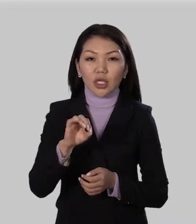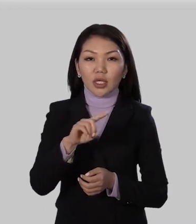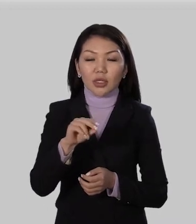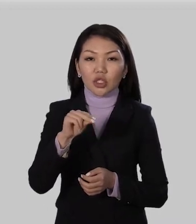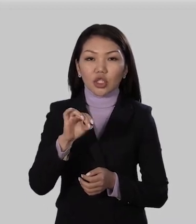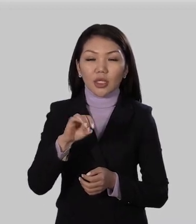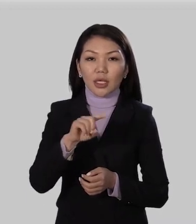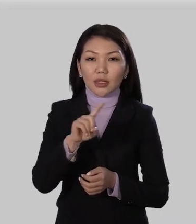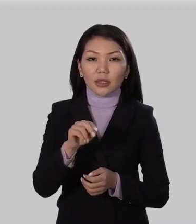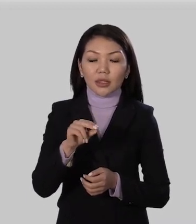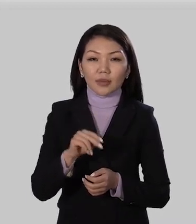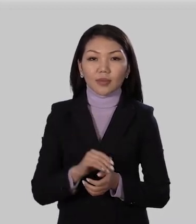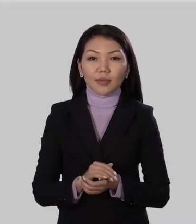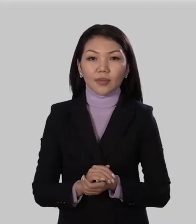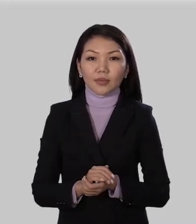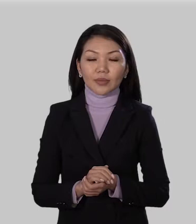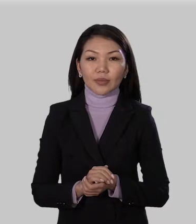«через», «через».